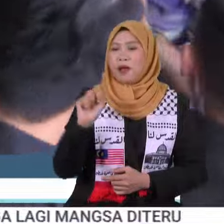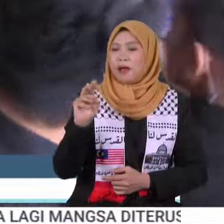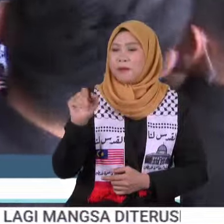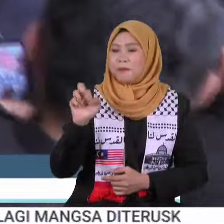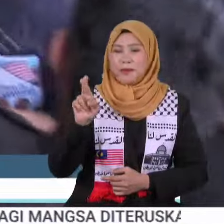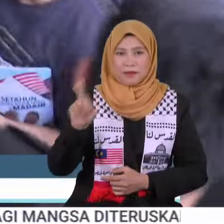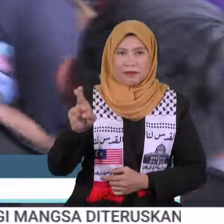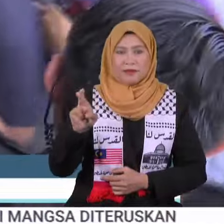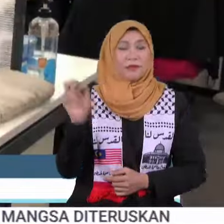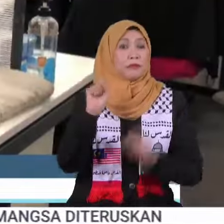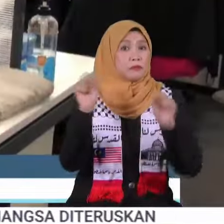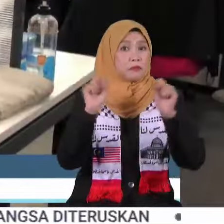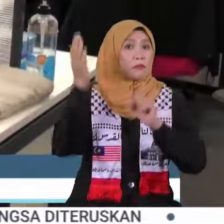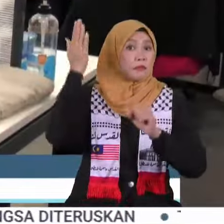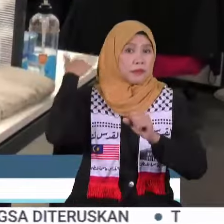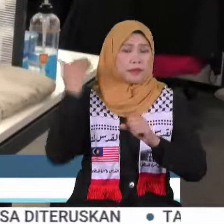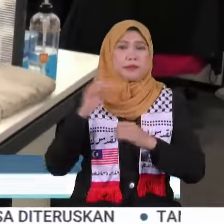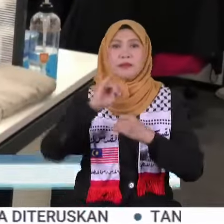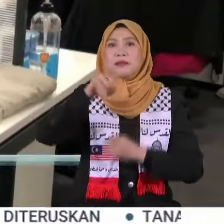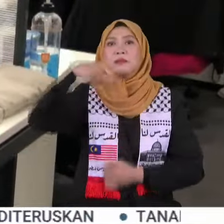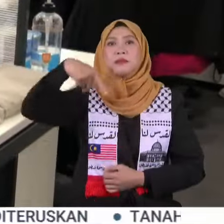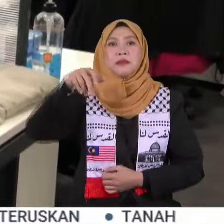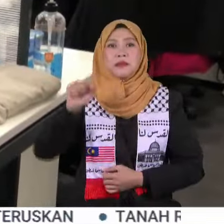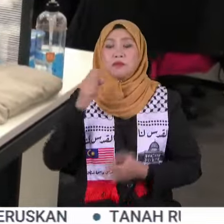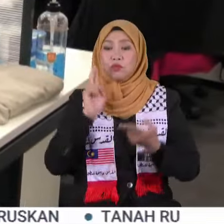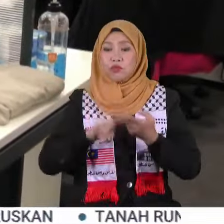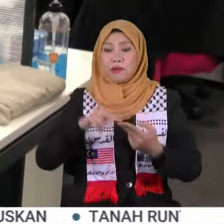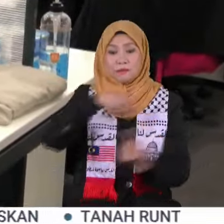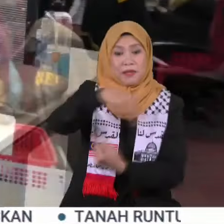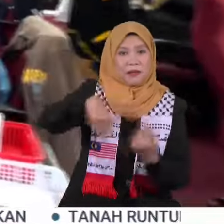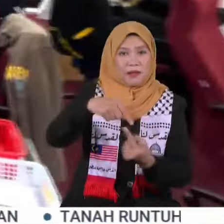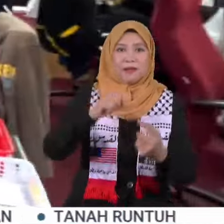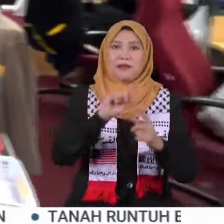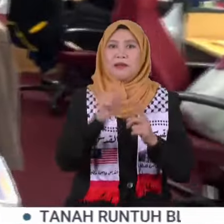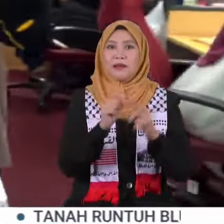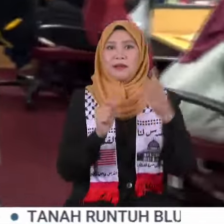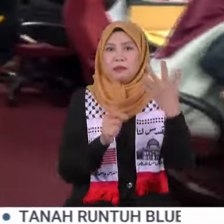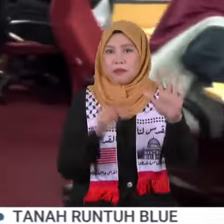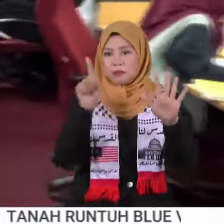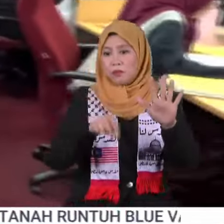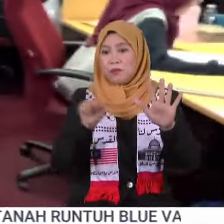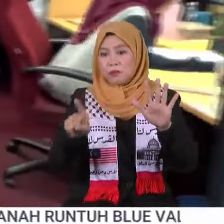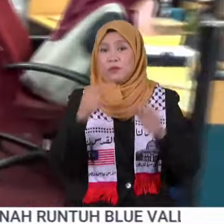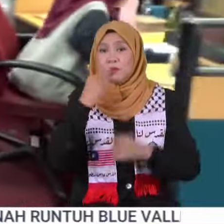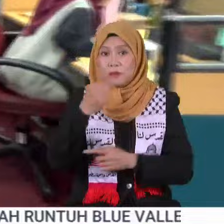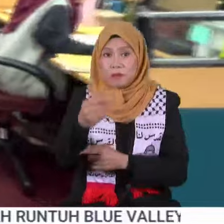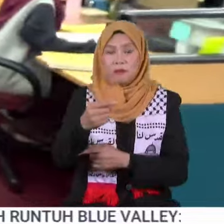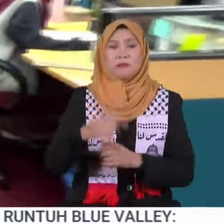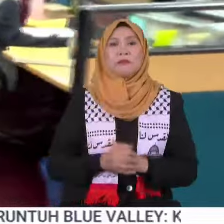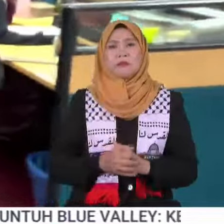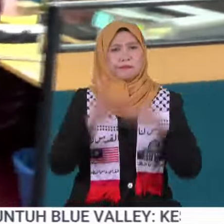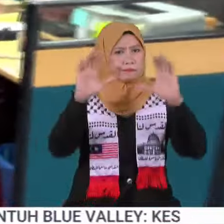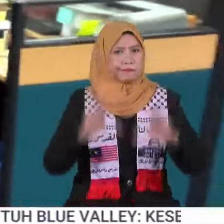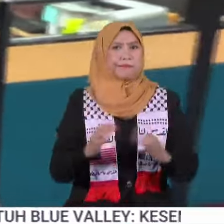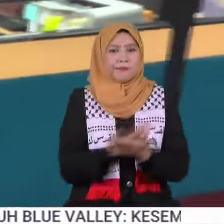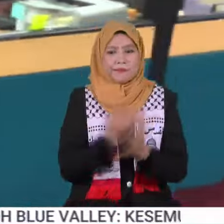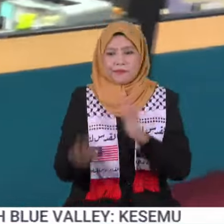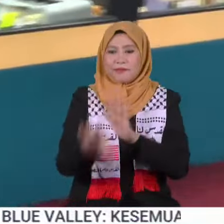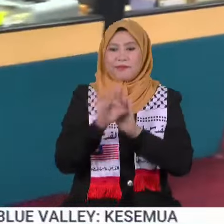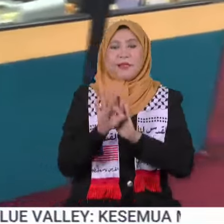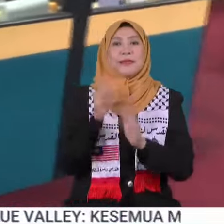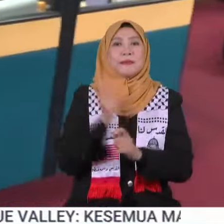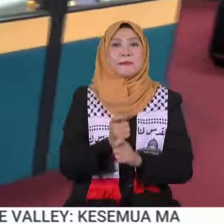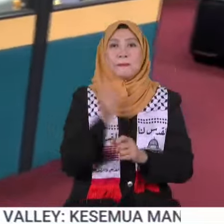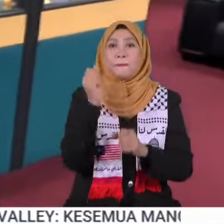Azizan. Selasa lepas, Jabatan Perkhidmatan Awam dalam surat berkeliling bertarikh 15 Januari menyatakan suatu kaedah baru bagi lantikan